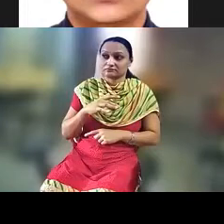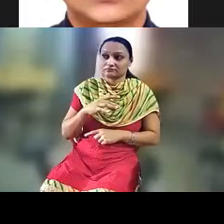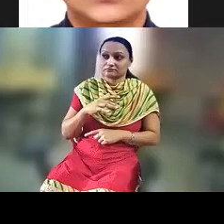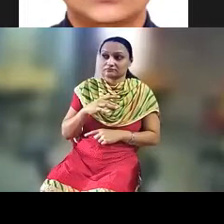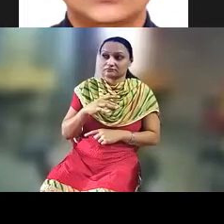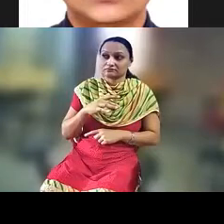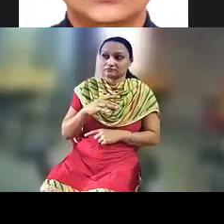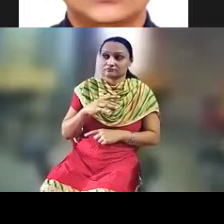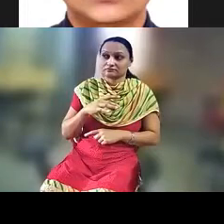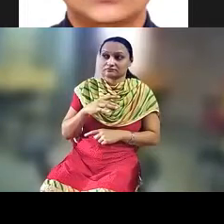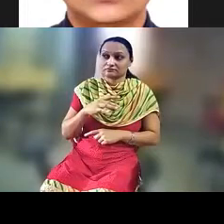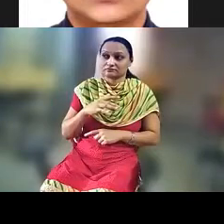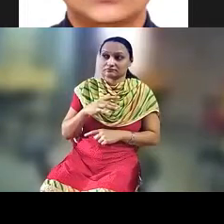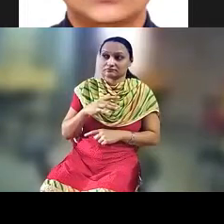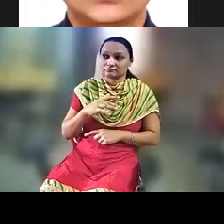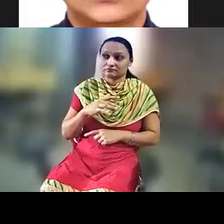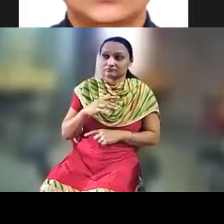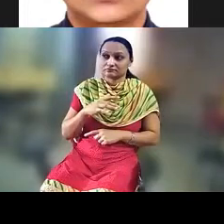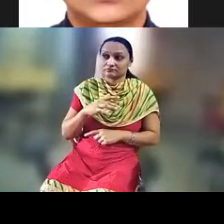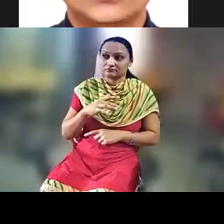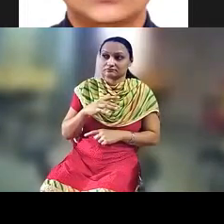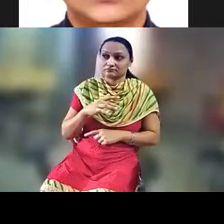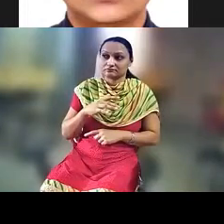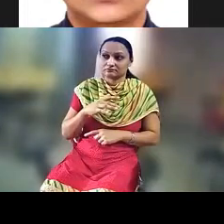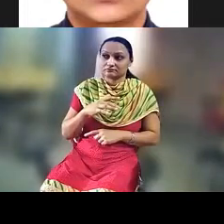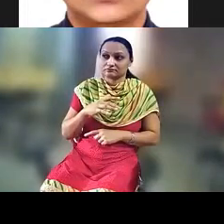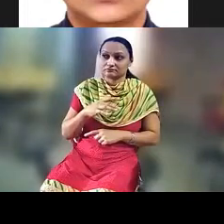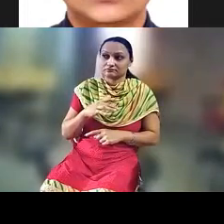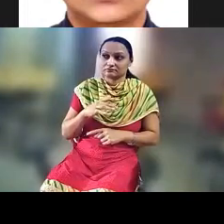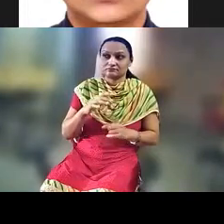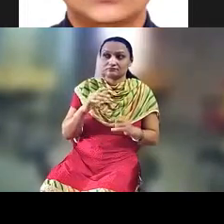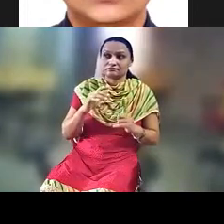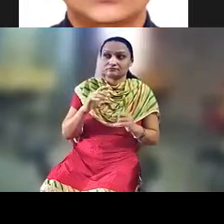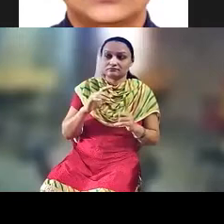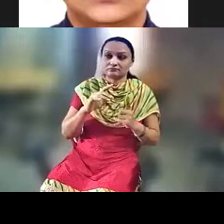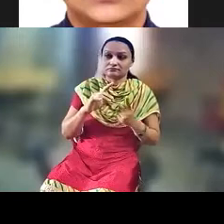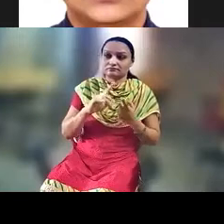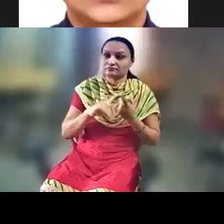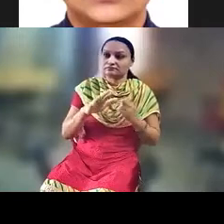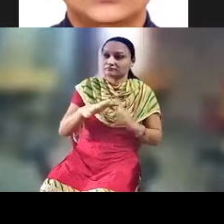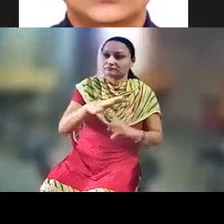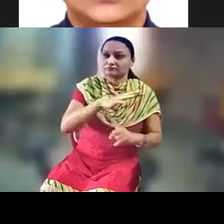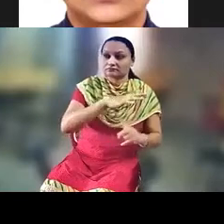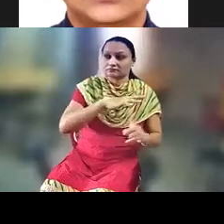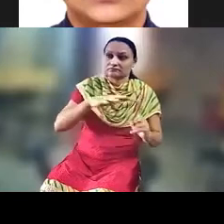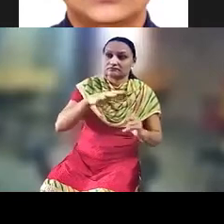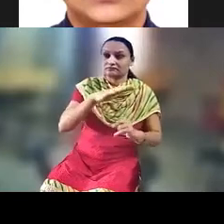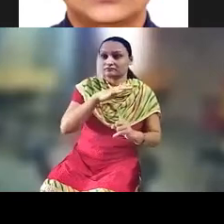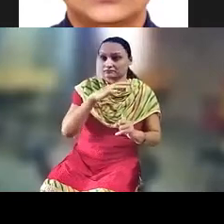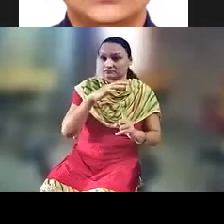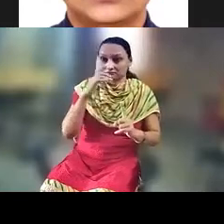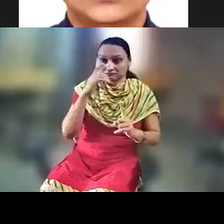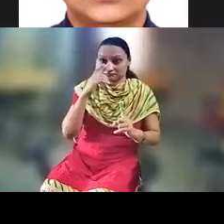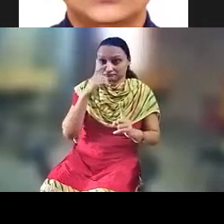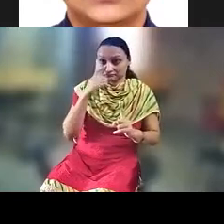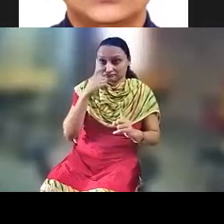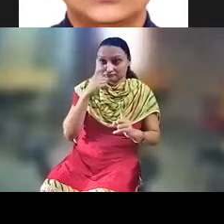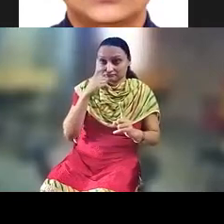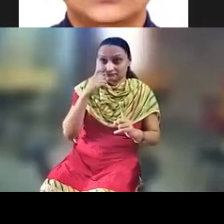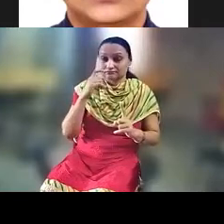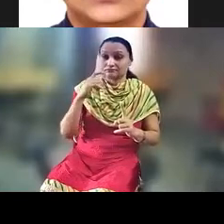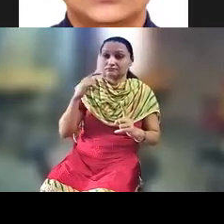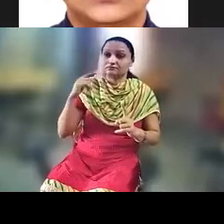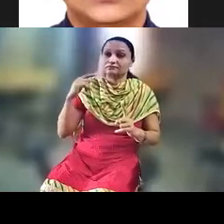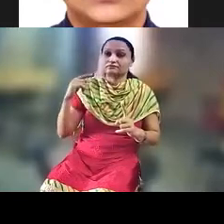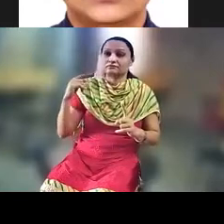the connections between each other. So environment सिर्फ हमारे मौसम और